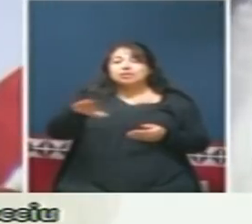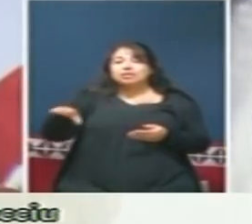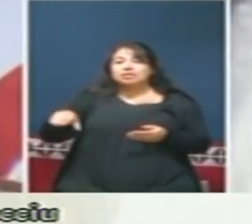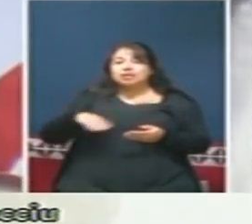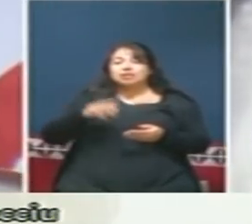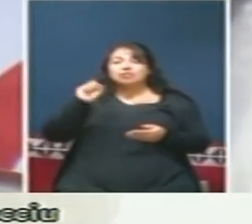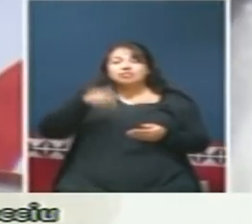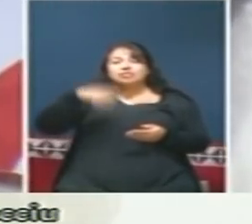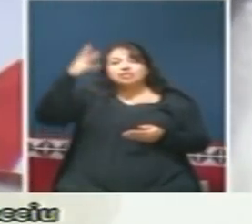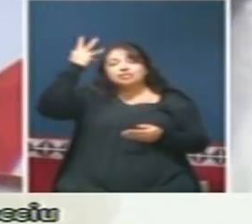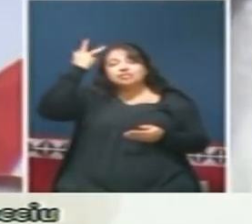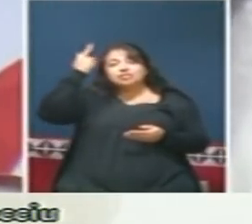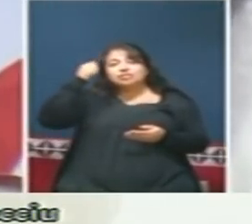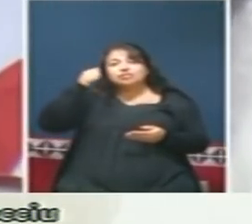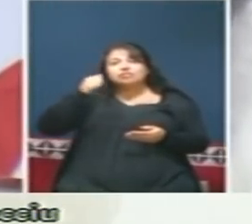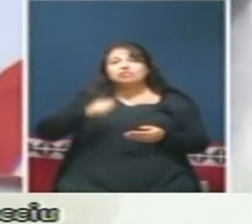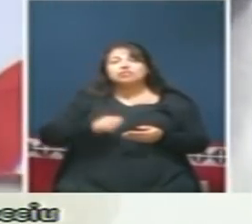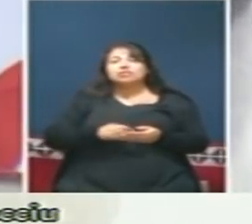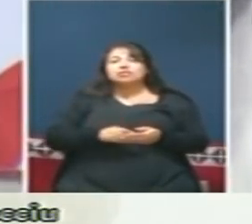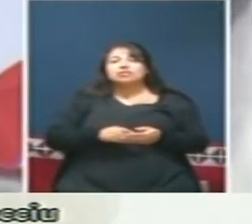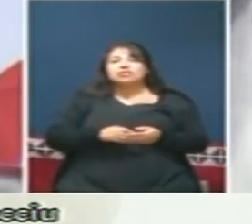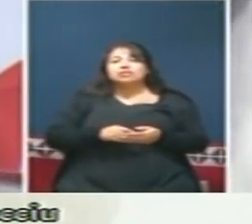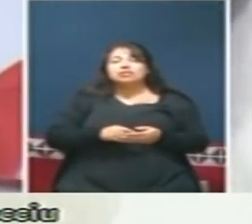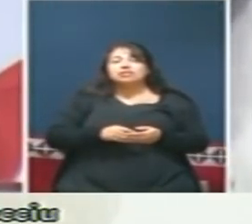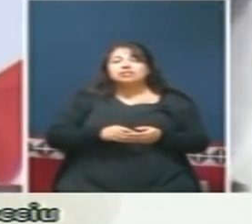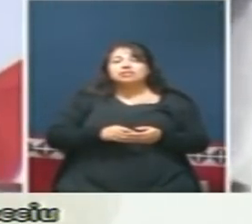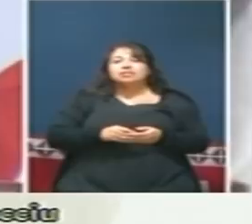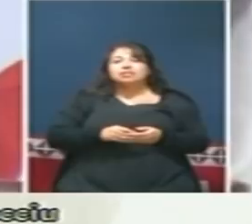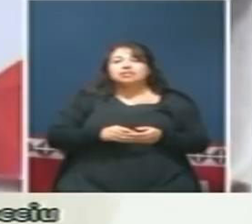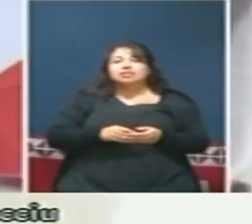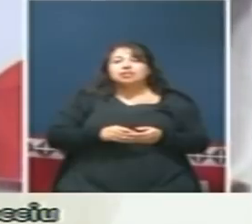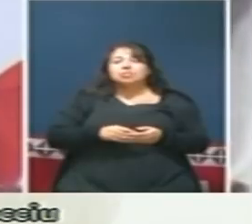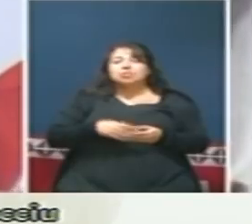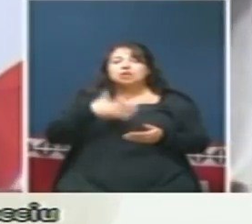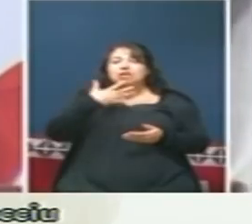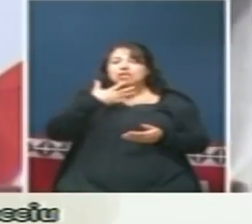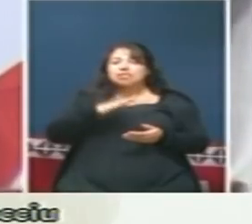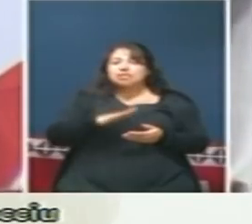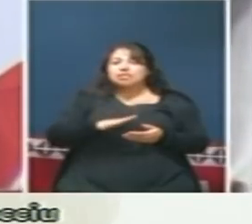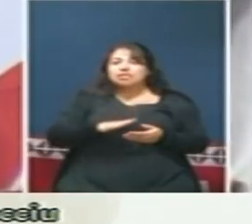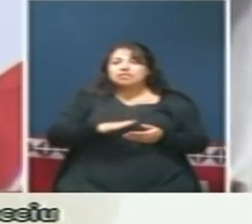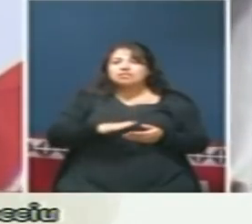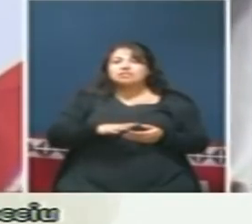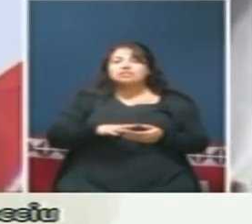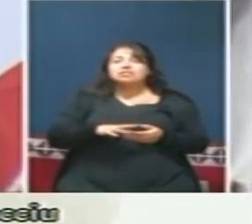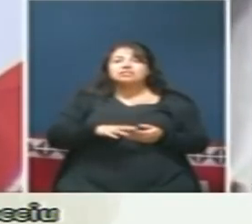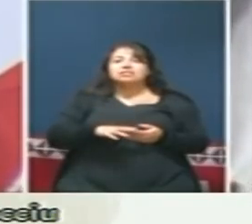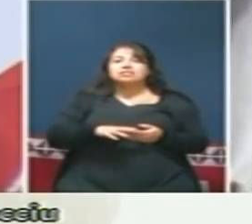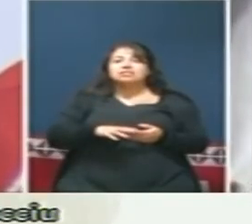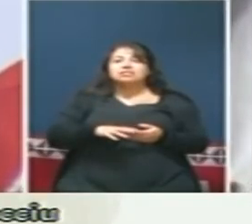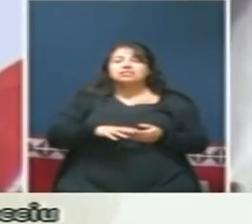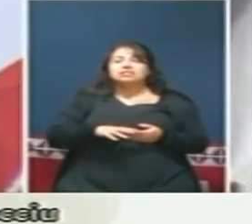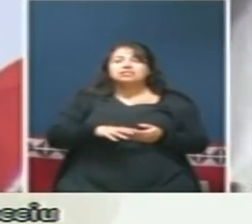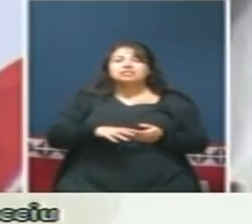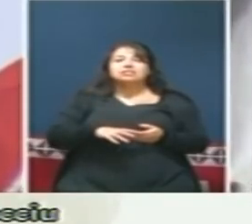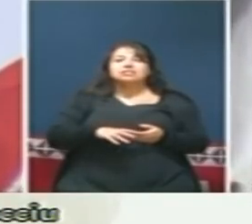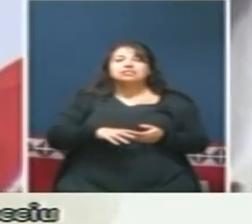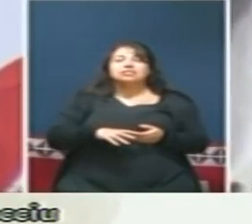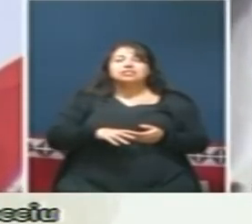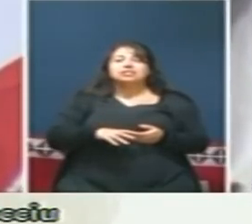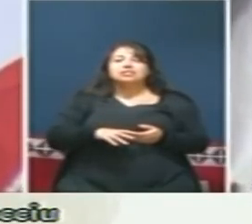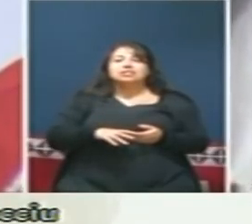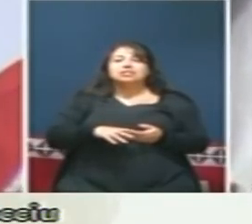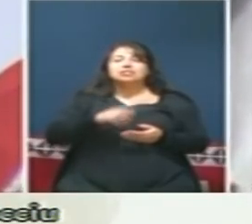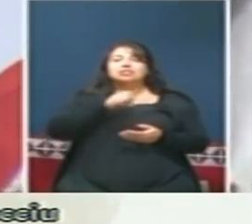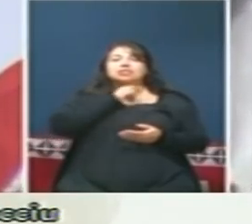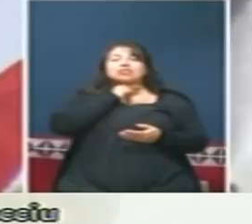Viviers. Vous avez vu quelle fête et vous comprenez maintenant ce qui a signifié pour votre sacerdote, pour